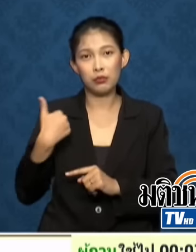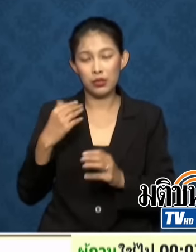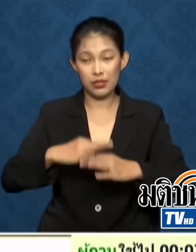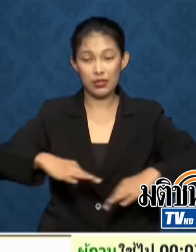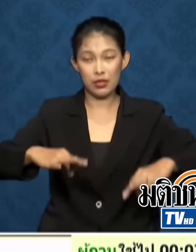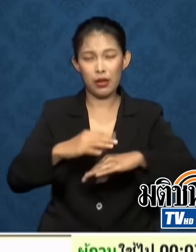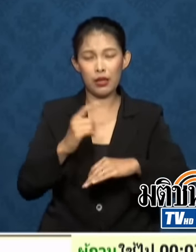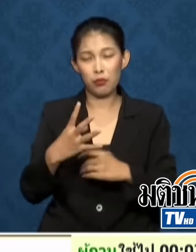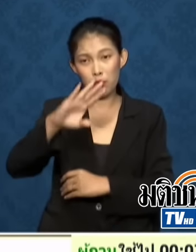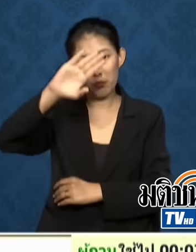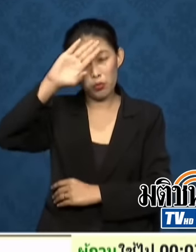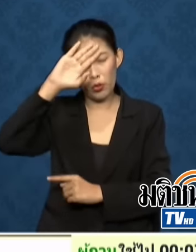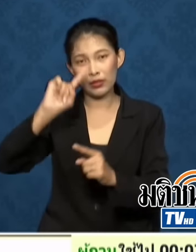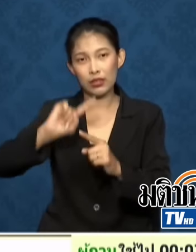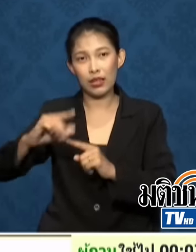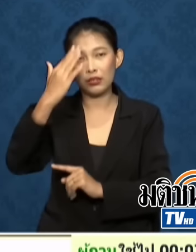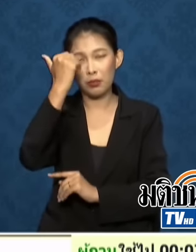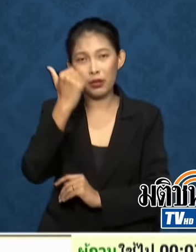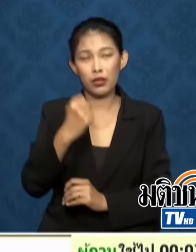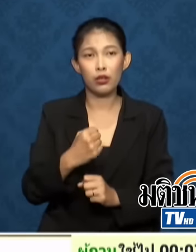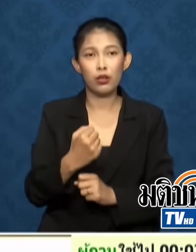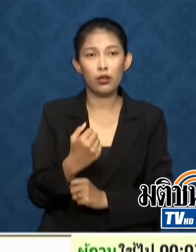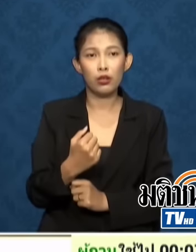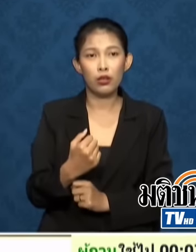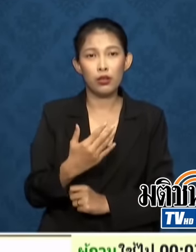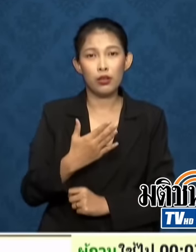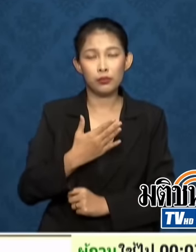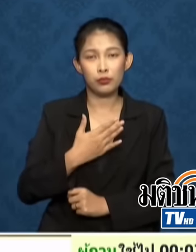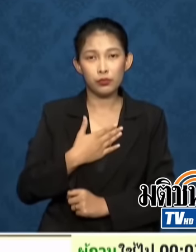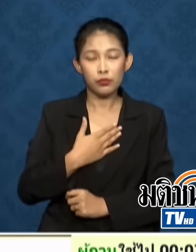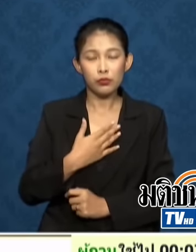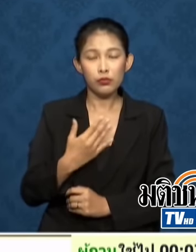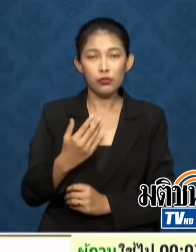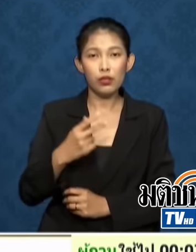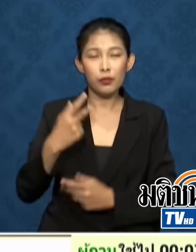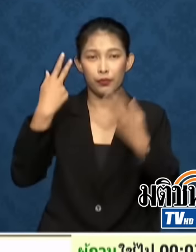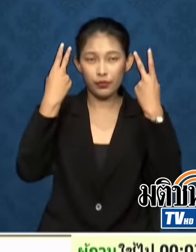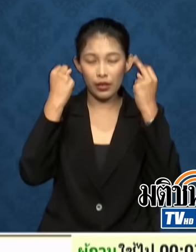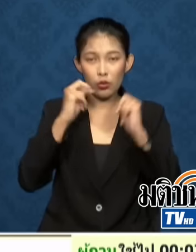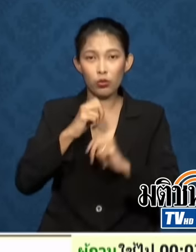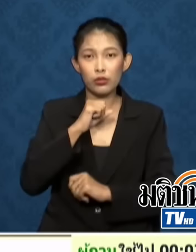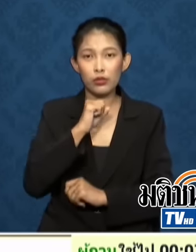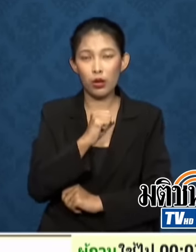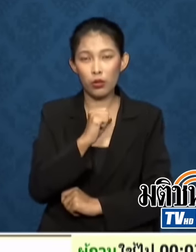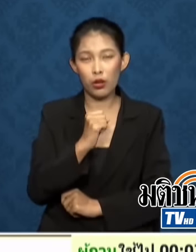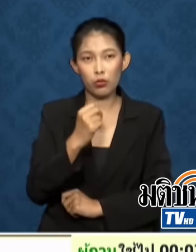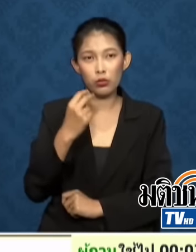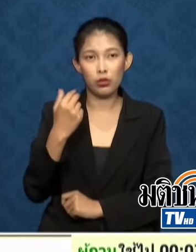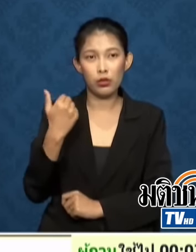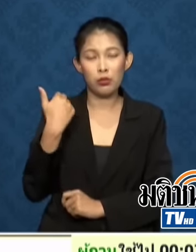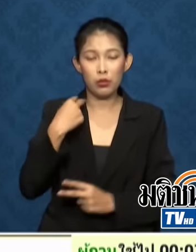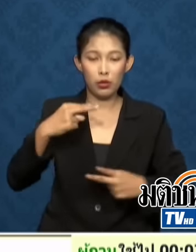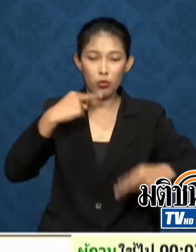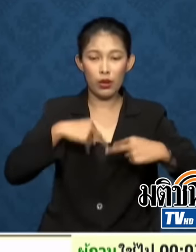ยเพราะเนื่องจากท่านอดีตที่เราก็ได้รับรายงานว่าท่านรักษาตัวอยู่ที่สิงคโป